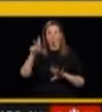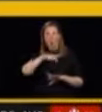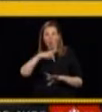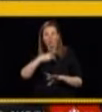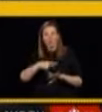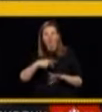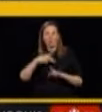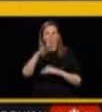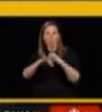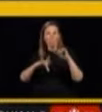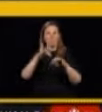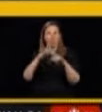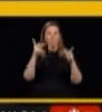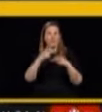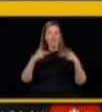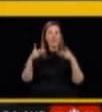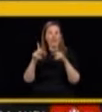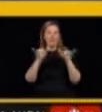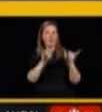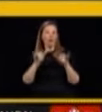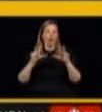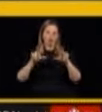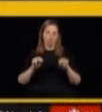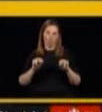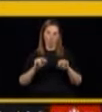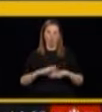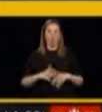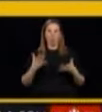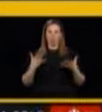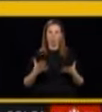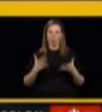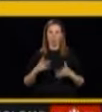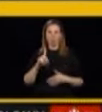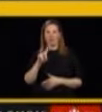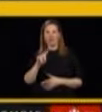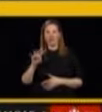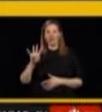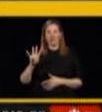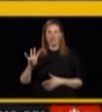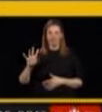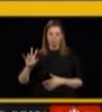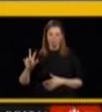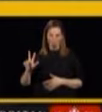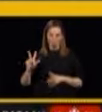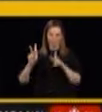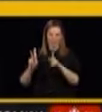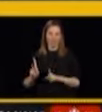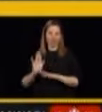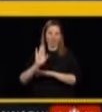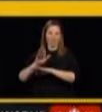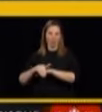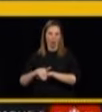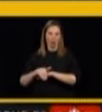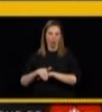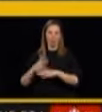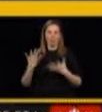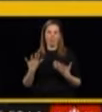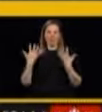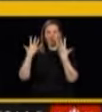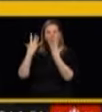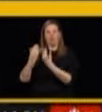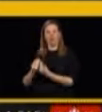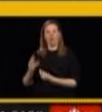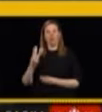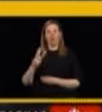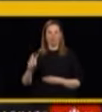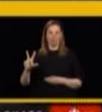monde. Donc aujourd'hui, on a malheureusement 143 décès. On a maintenant un total de